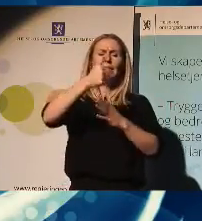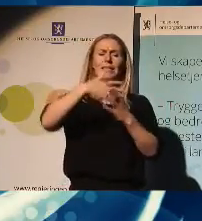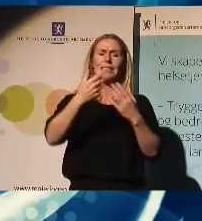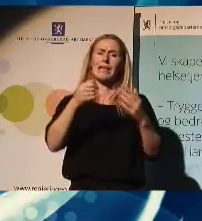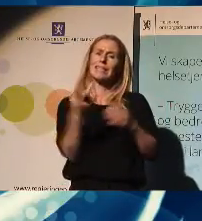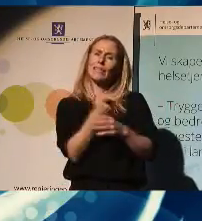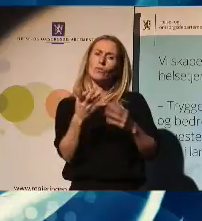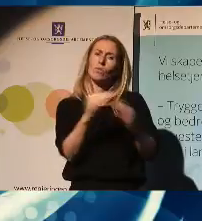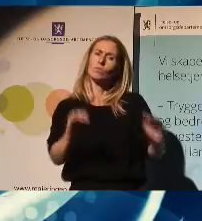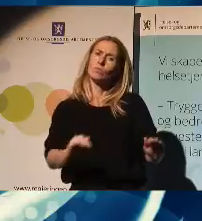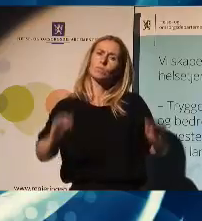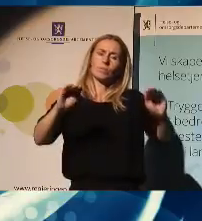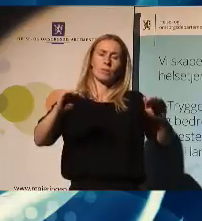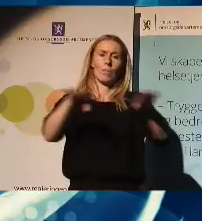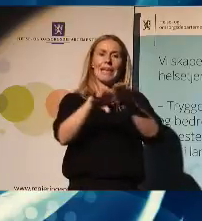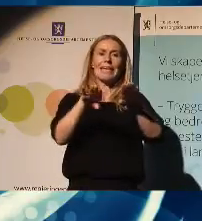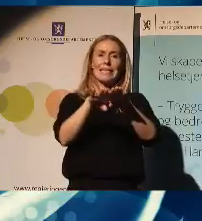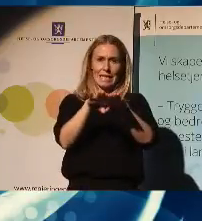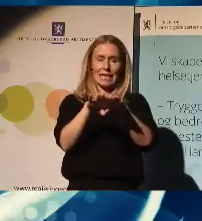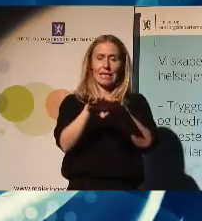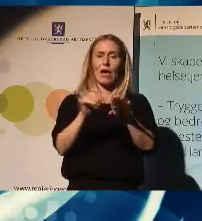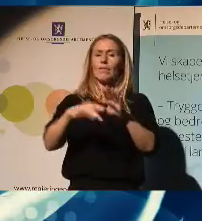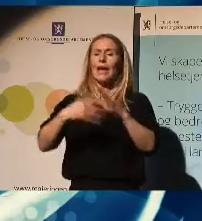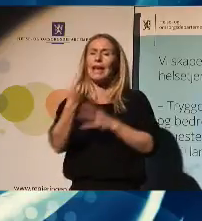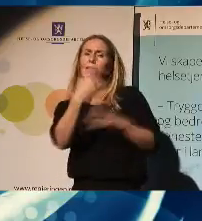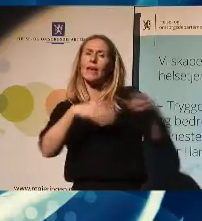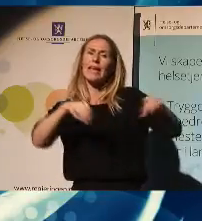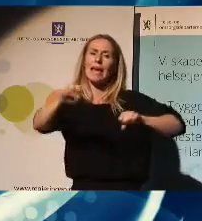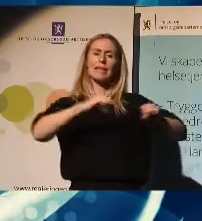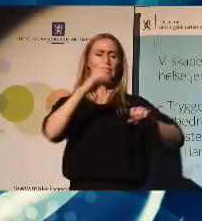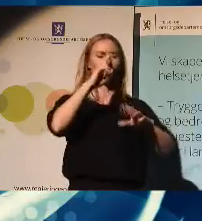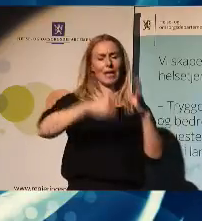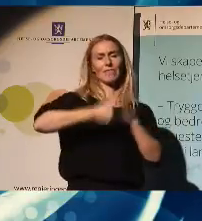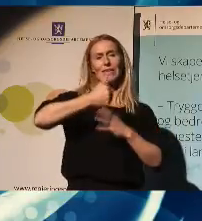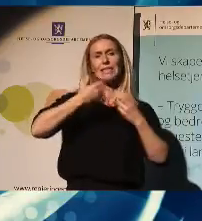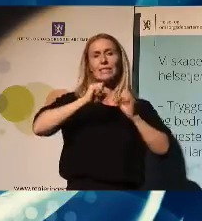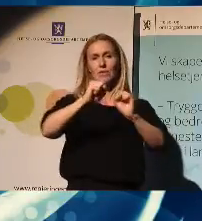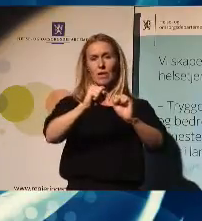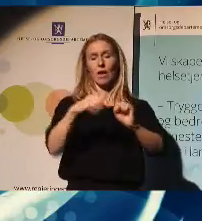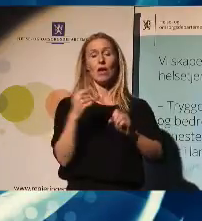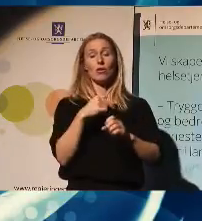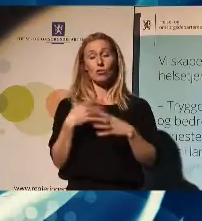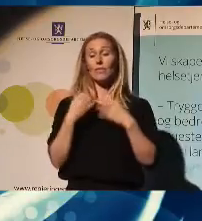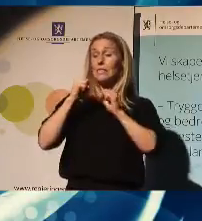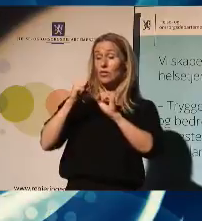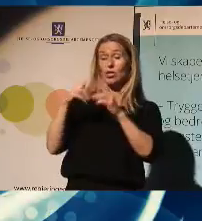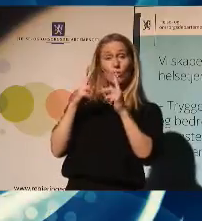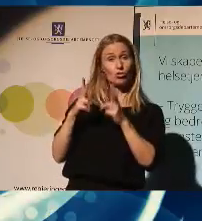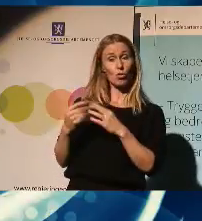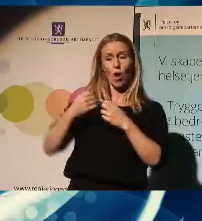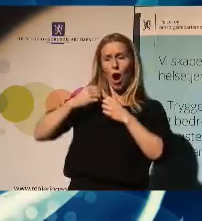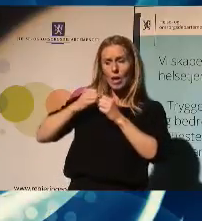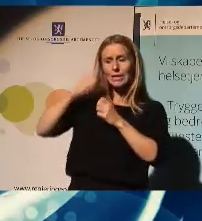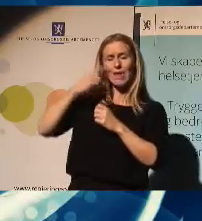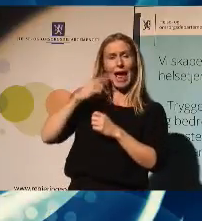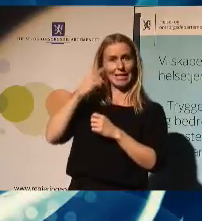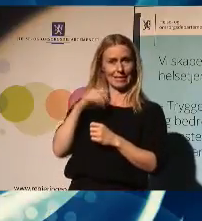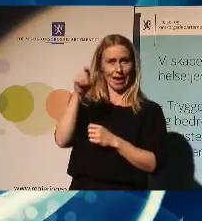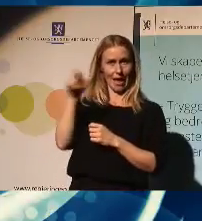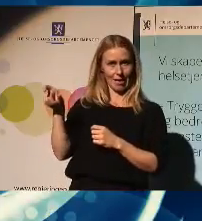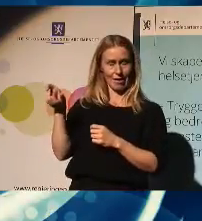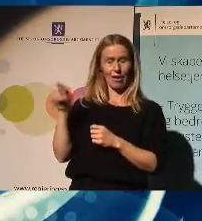veldig viktige områder, og det en av regjeringens viktigste satsninger. Så satser vi på aktive eldre. Og mange av dere har sikkert hatt